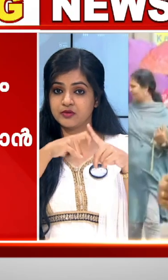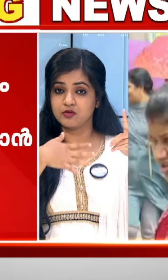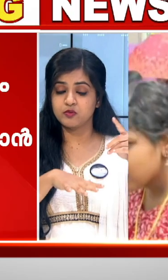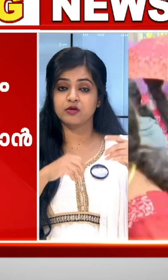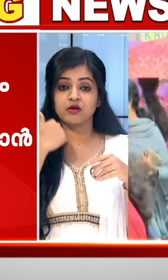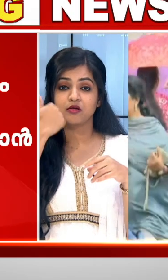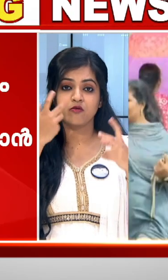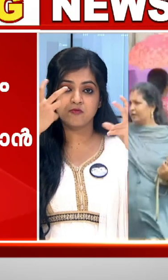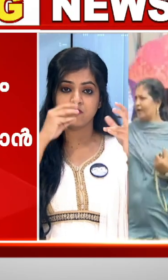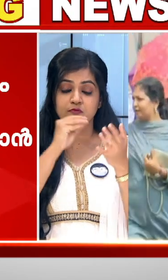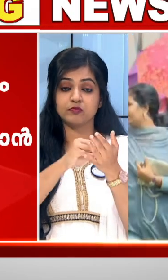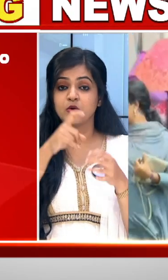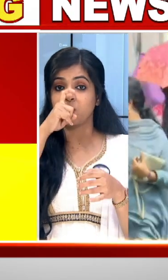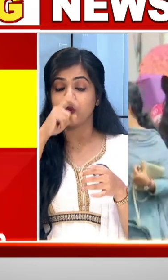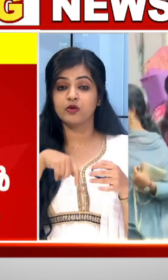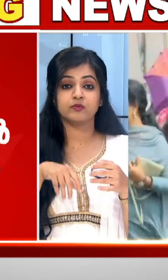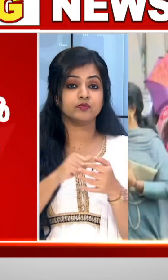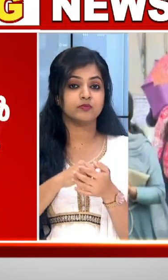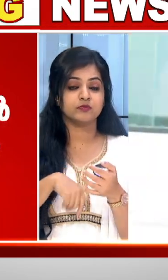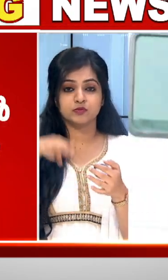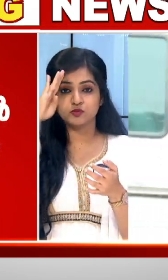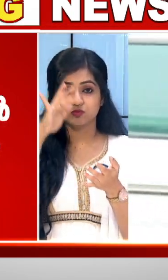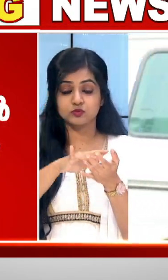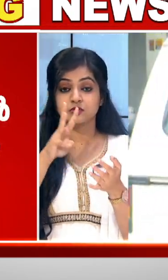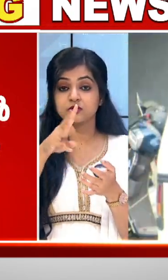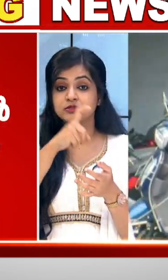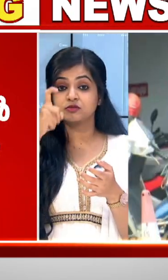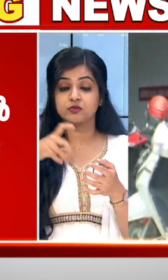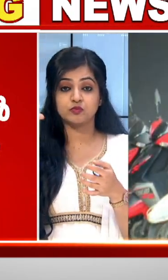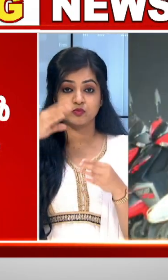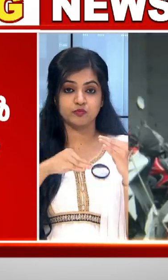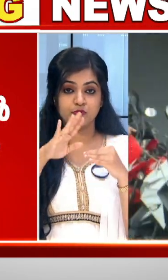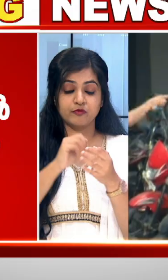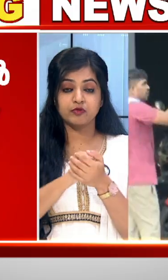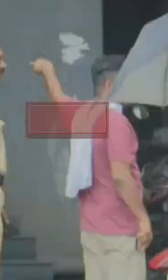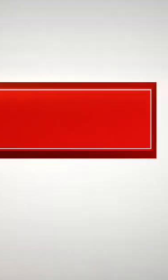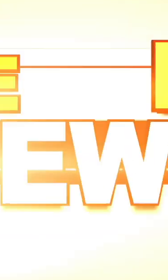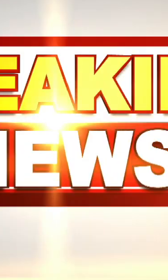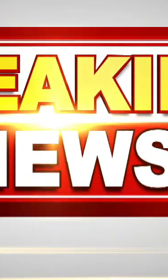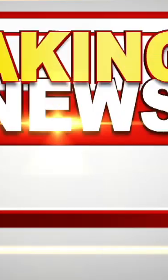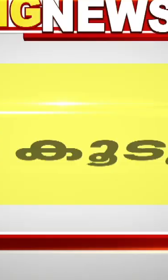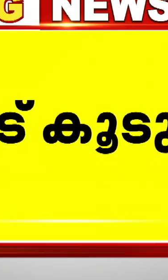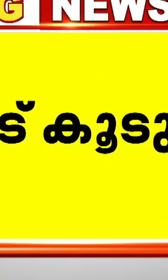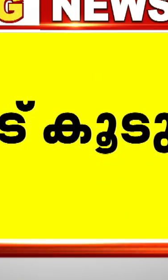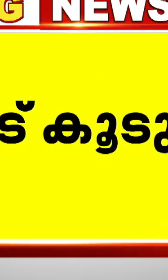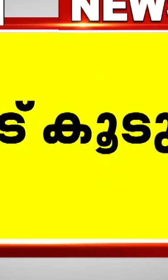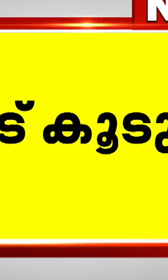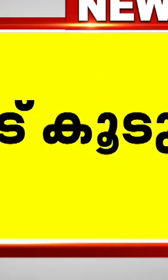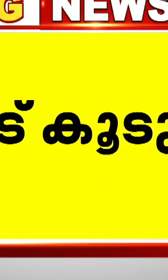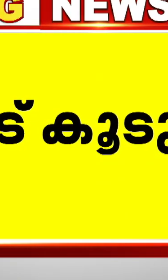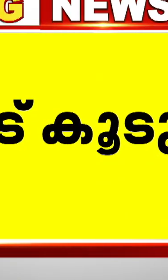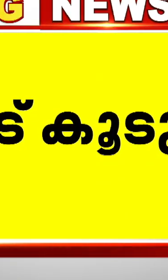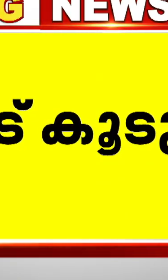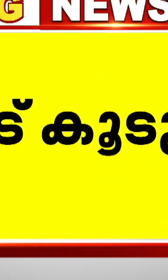കോട്ടയത്തും തൃശ്ശൂരിലും ഉയർന്ന താപനില 37 ഡിഗ്രി സെൽഷ്യസ് വരെയും, ആലപ്പുഴ, എറണാകുളം, കോഴിക്കോട്, കണ്ണൂർ ജില്ലകളിൽ കൂടിയ താപനില 36 ഡിഗ്രി സെൽഷ്യസ് വരെയും ഉയരാൻ സാധ്യതയുണ്ടെന്ന്